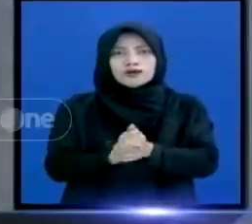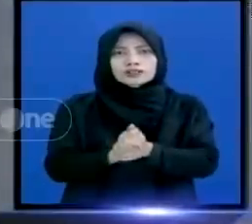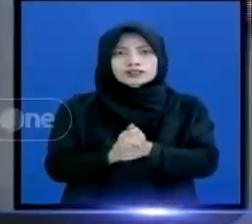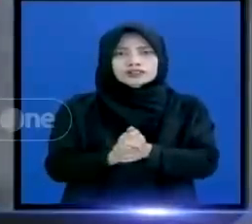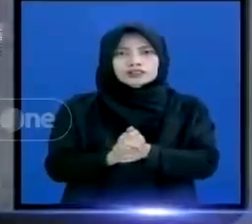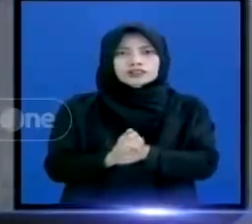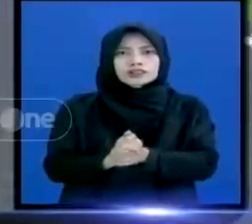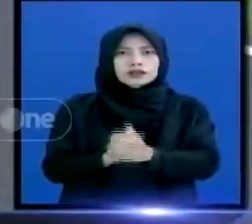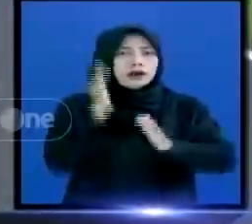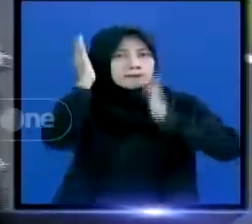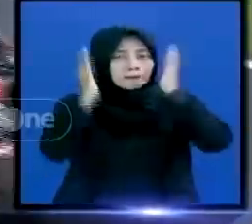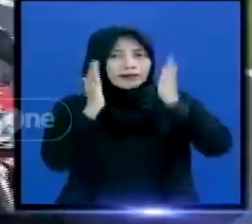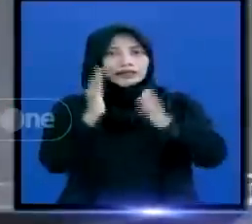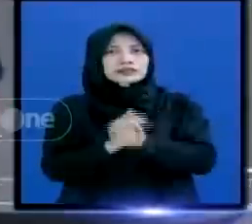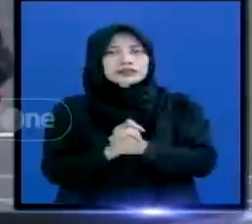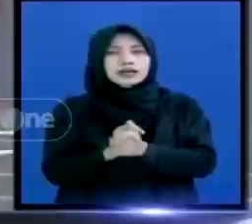juga terbilang sangat gemilang.